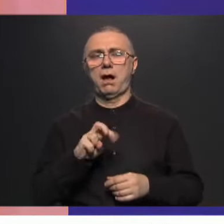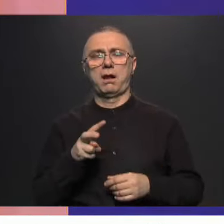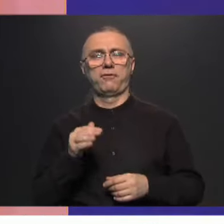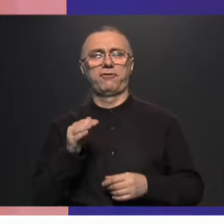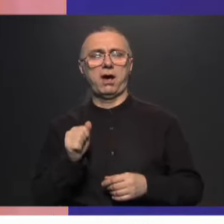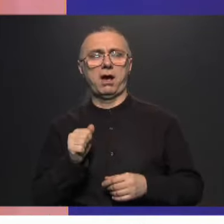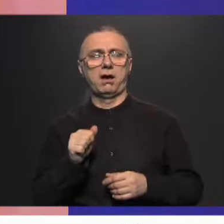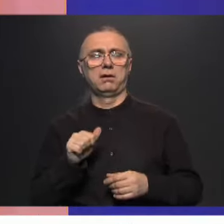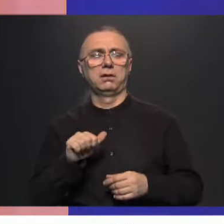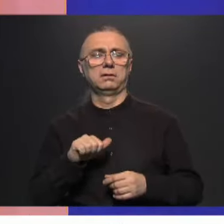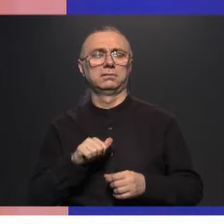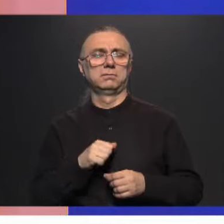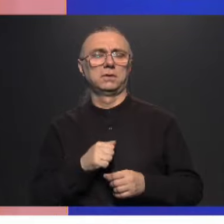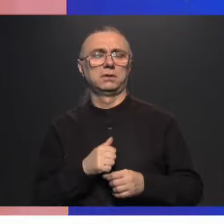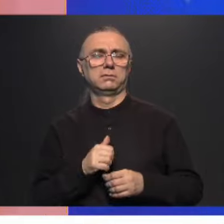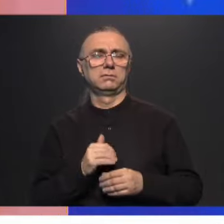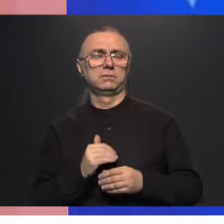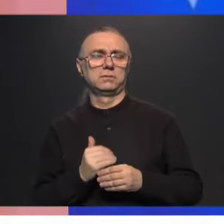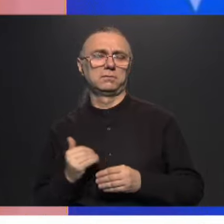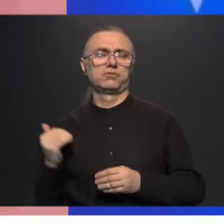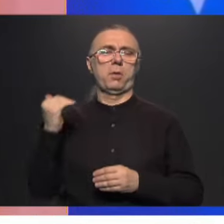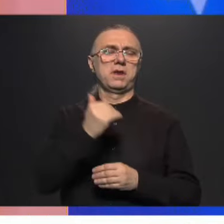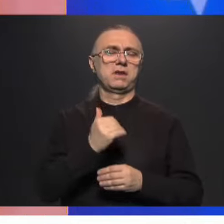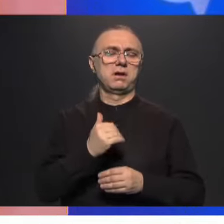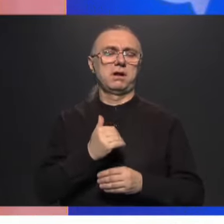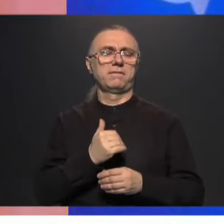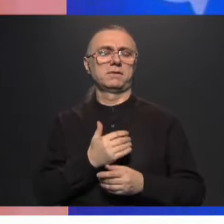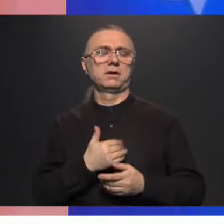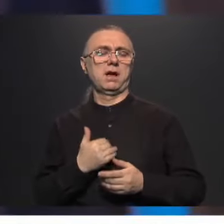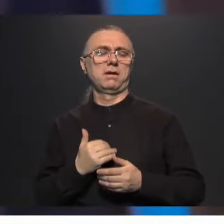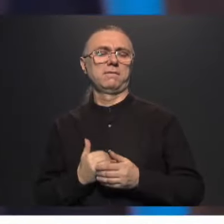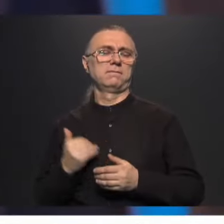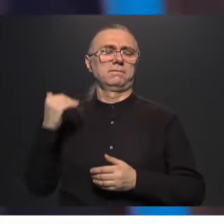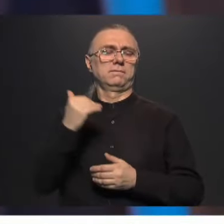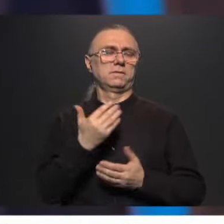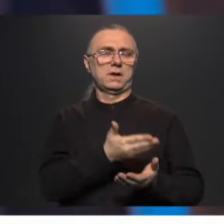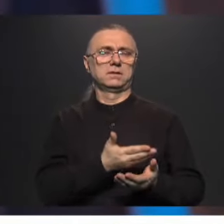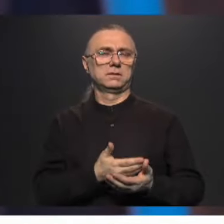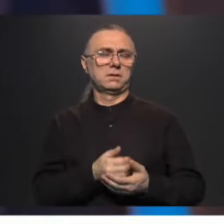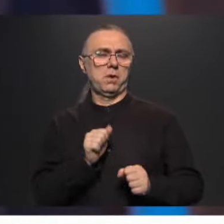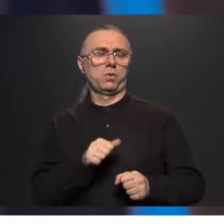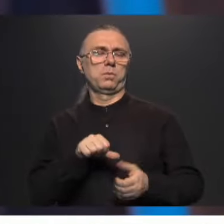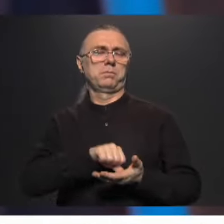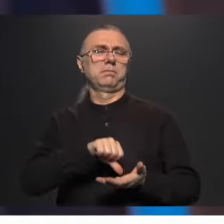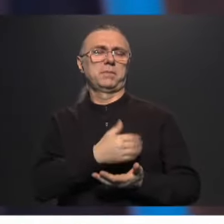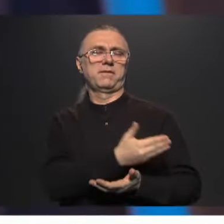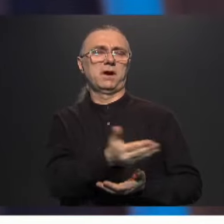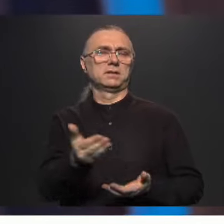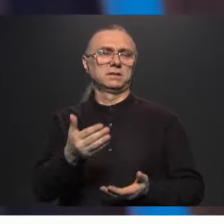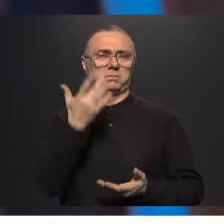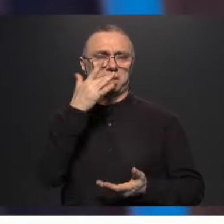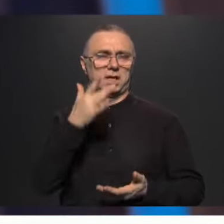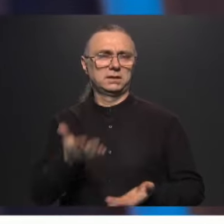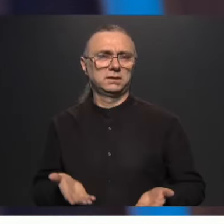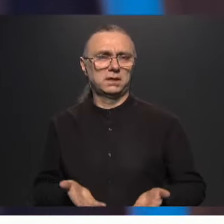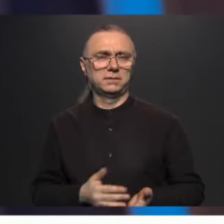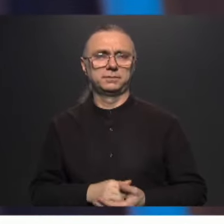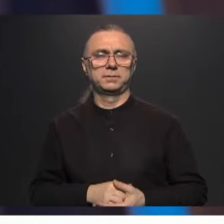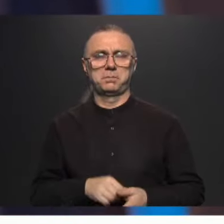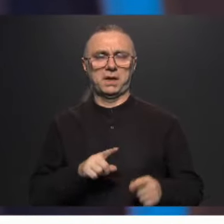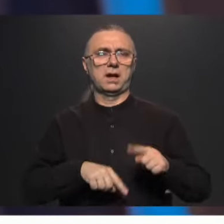альфа-доминирование, то есть я вас перерос, я могу уже при вас там материться, да, допустим,